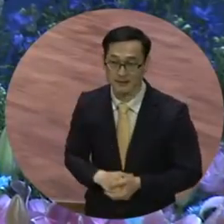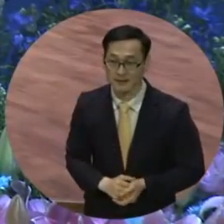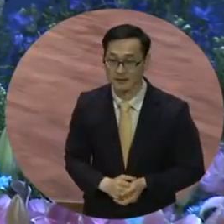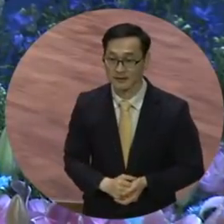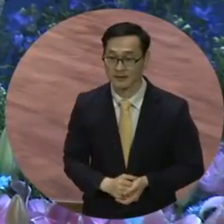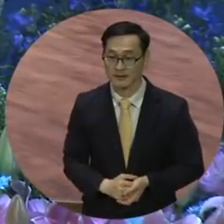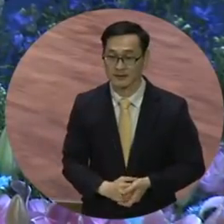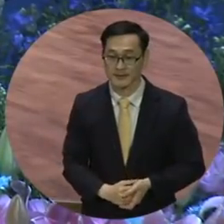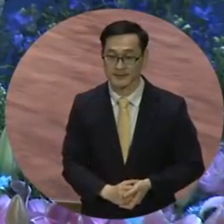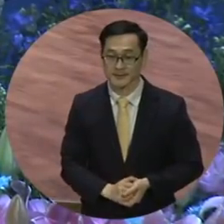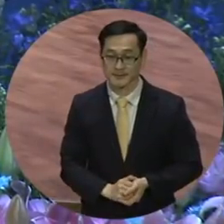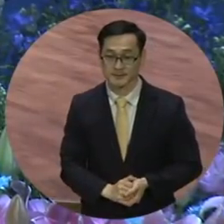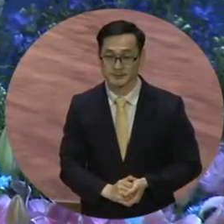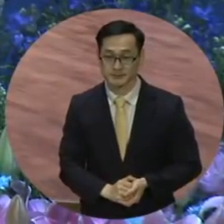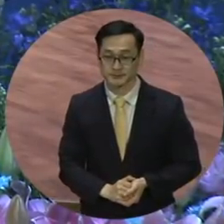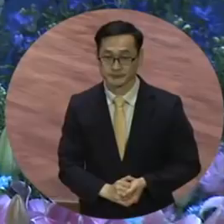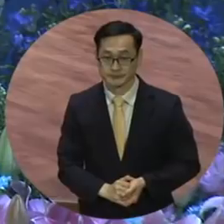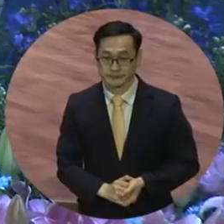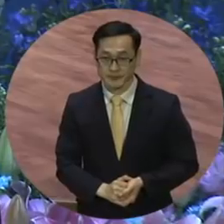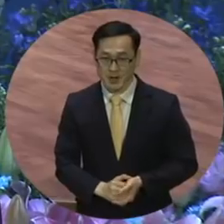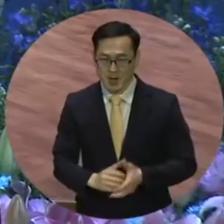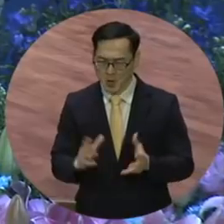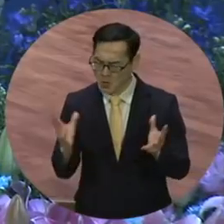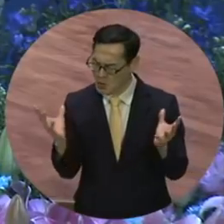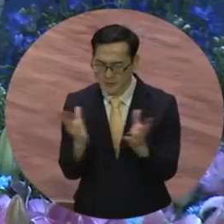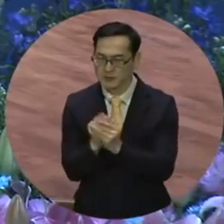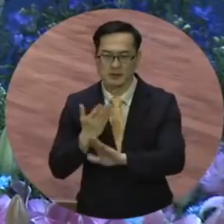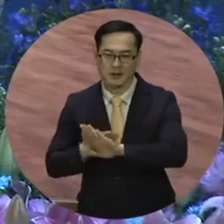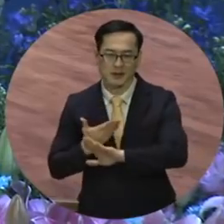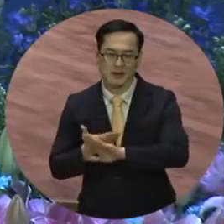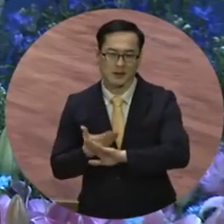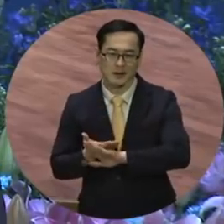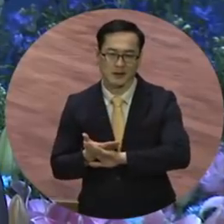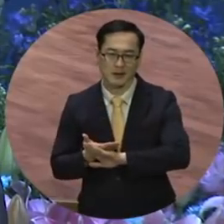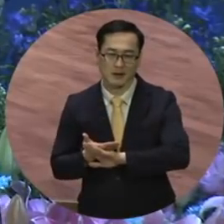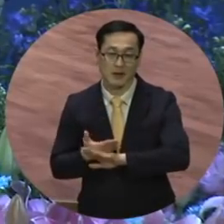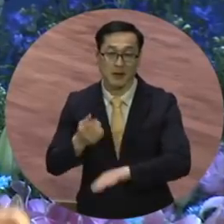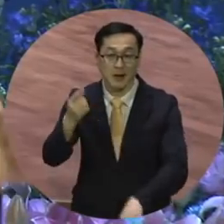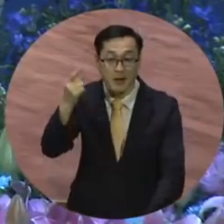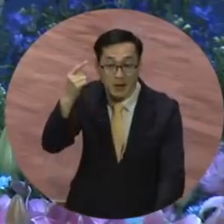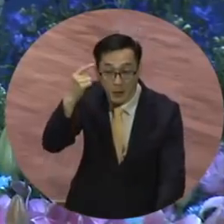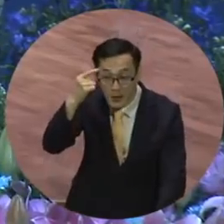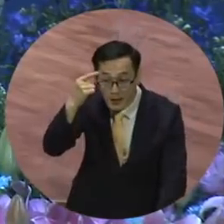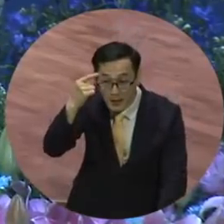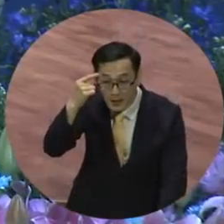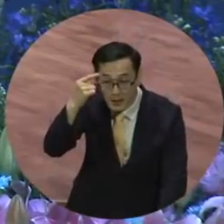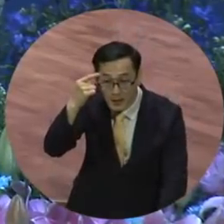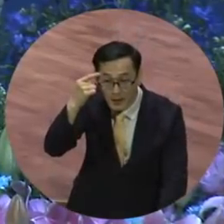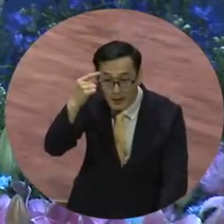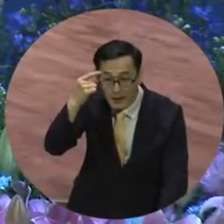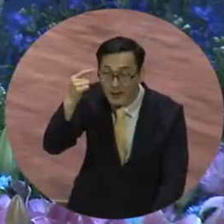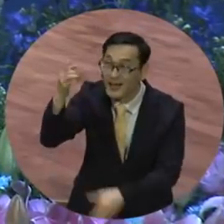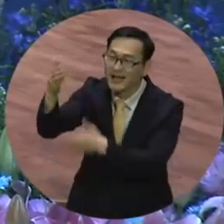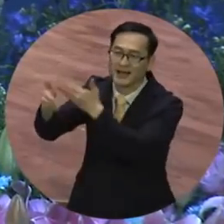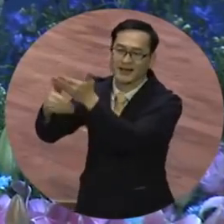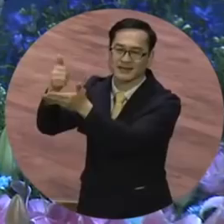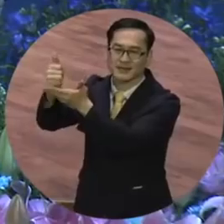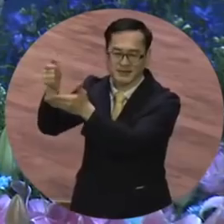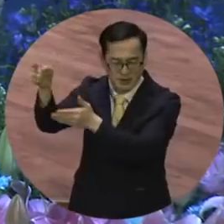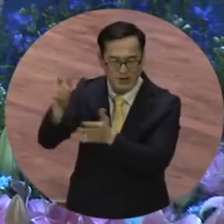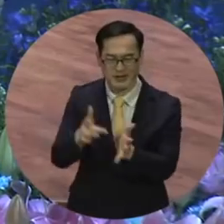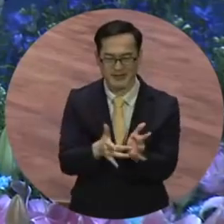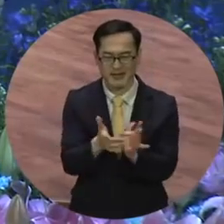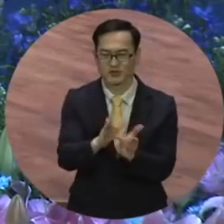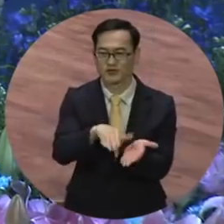완전히 달라요. 왜냐하면 이미 하나님께서